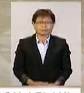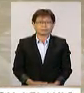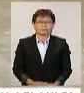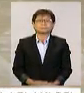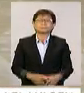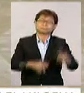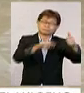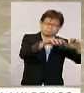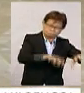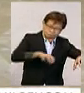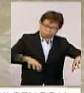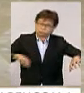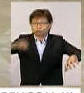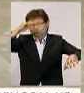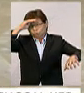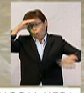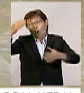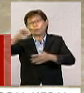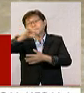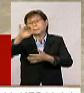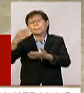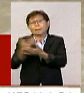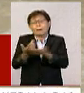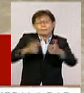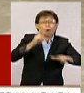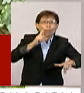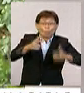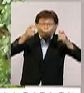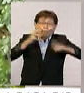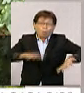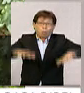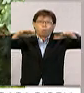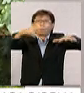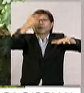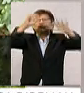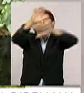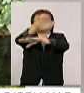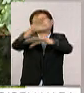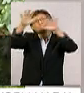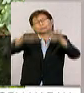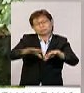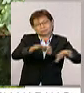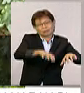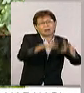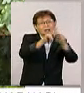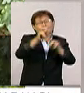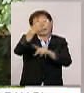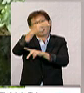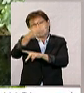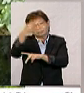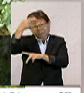Sementara itu, beberapa tempat di sekitar Johor Bahru dilanda banjir kilat ekoran hujan lebat petang tadi. Antara lokasi terlibat Kampung Hajah